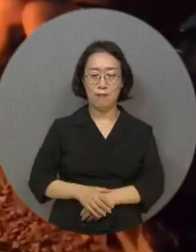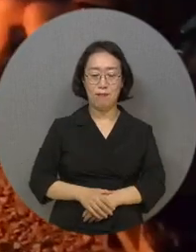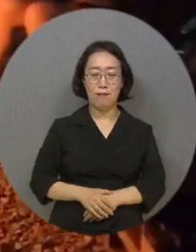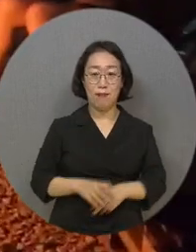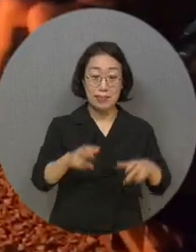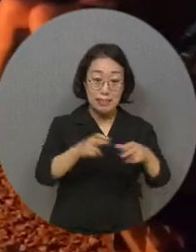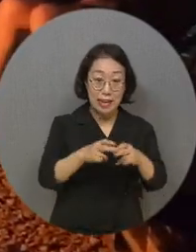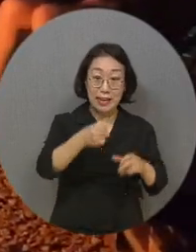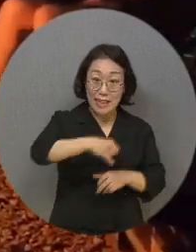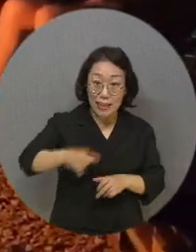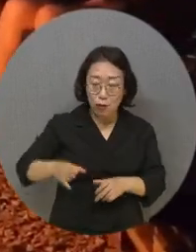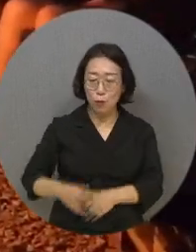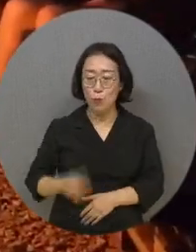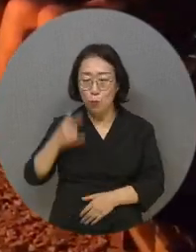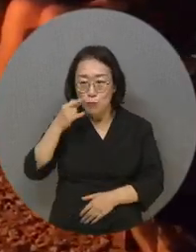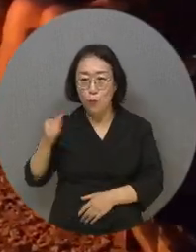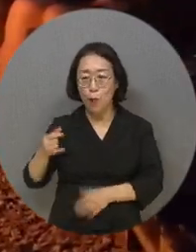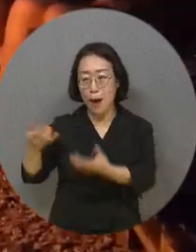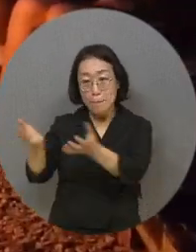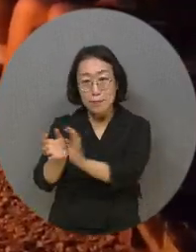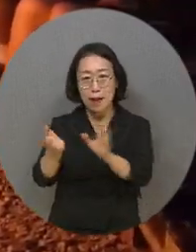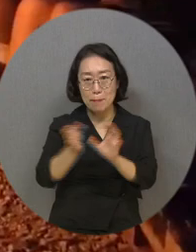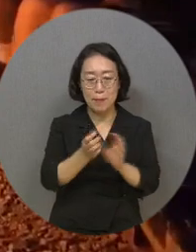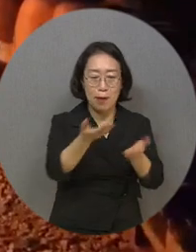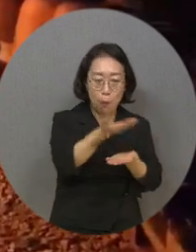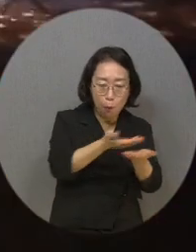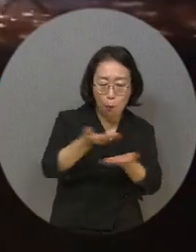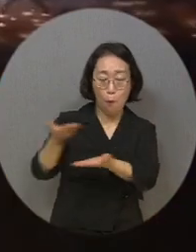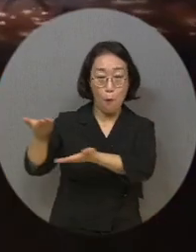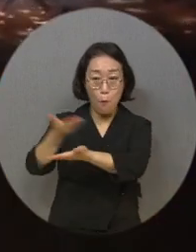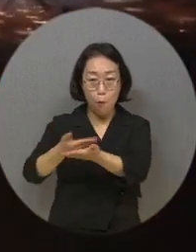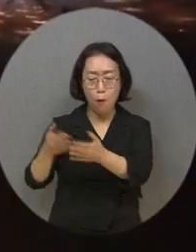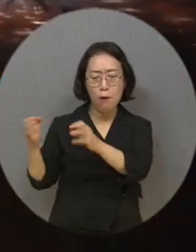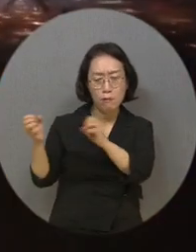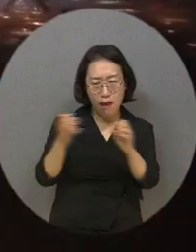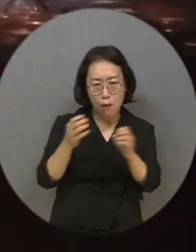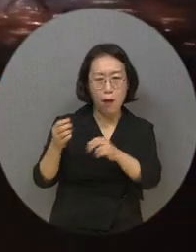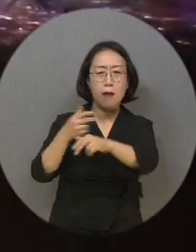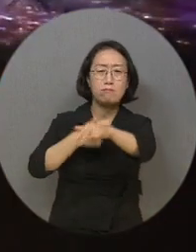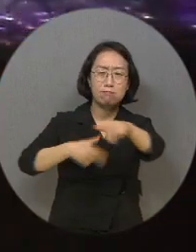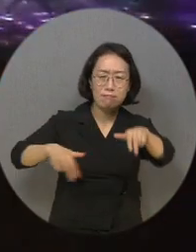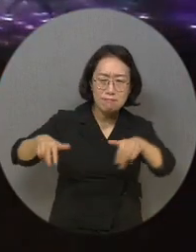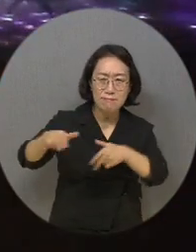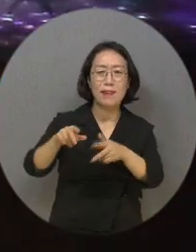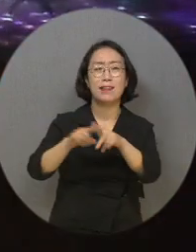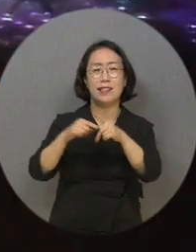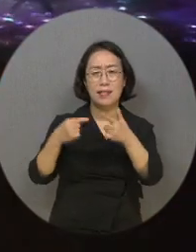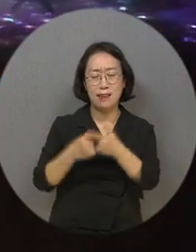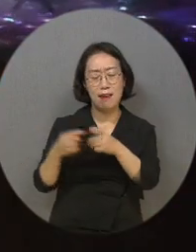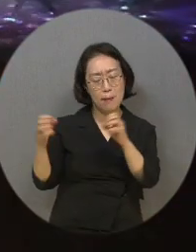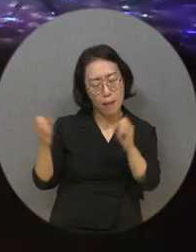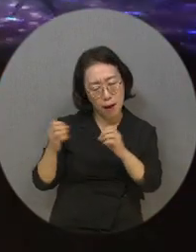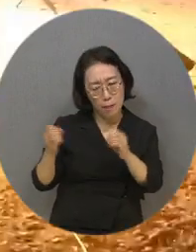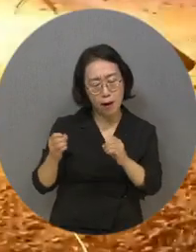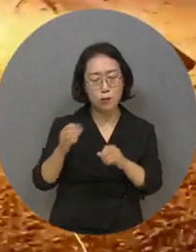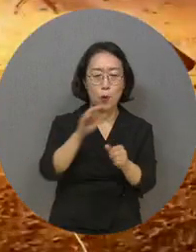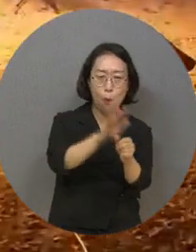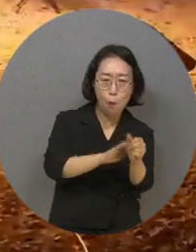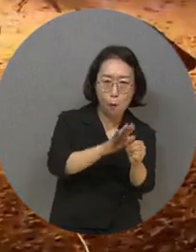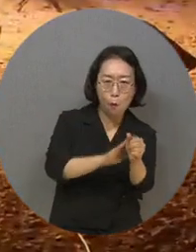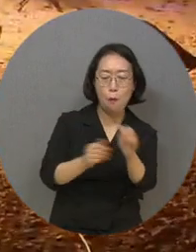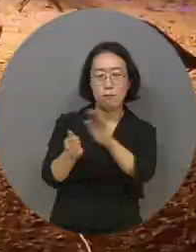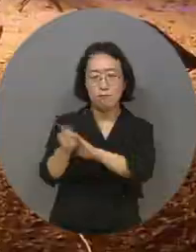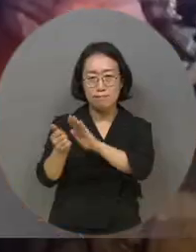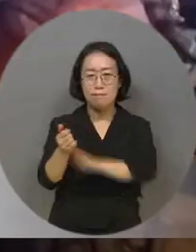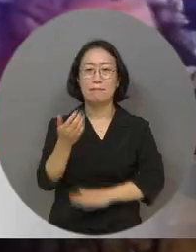자녀들끼리, 보호자는 보호자끼리의 시간도 나누며 서로를 이해하는 시간이기도 하고 서로를 응원하는 시간이기도